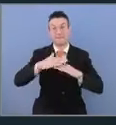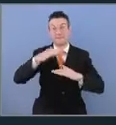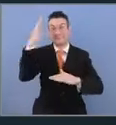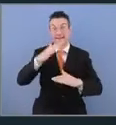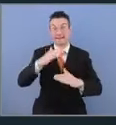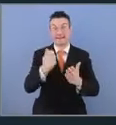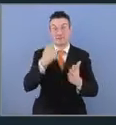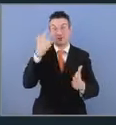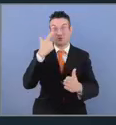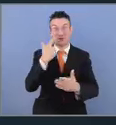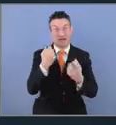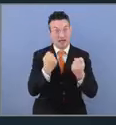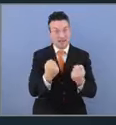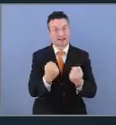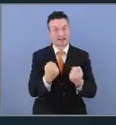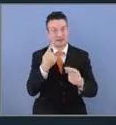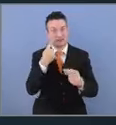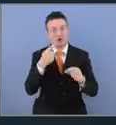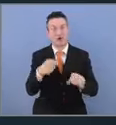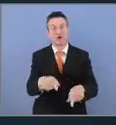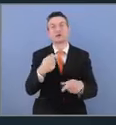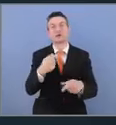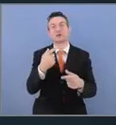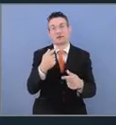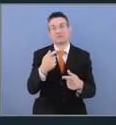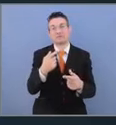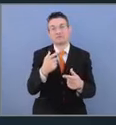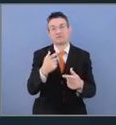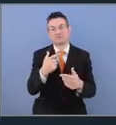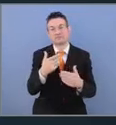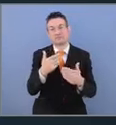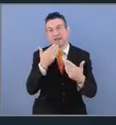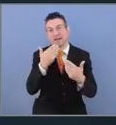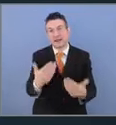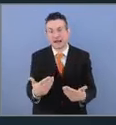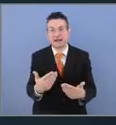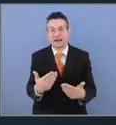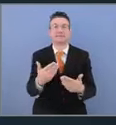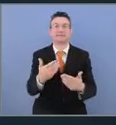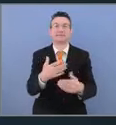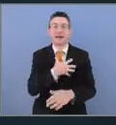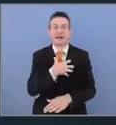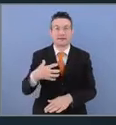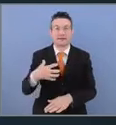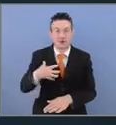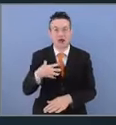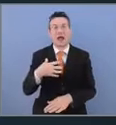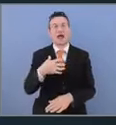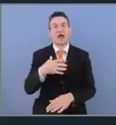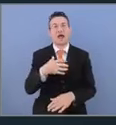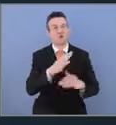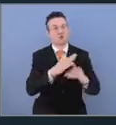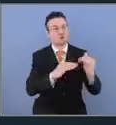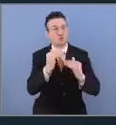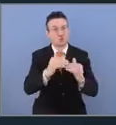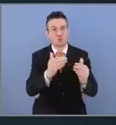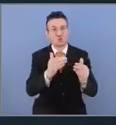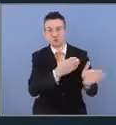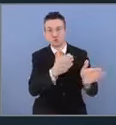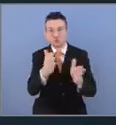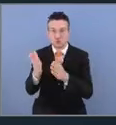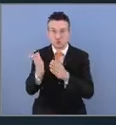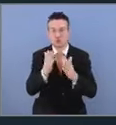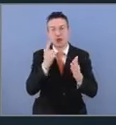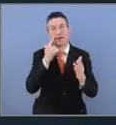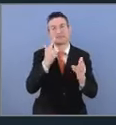Saluto anzitutto e ringrazio per averci coinvolto come assessorato, come strutture, perché è davvero importante il tema che